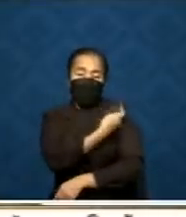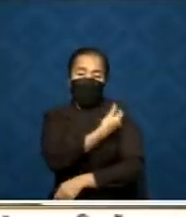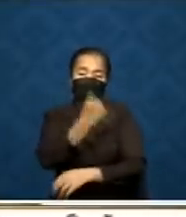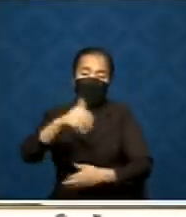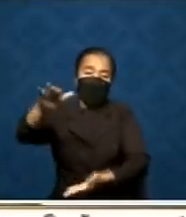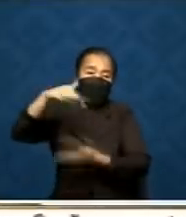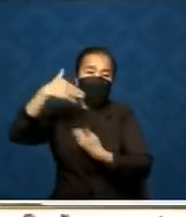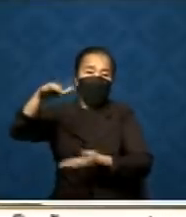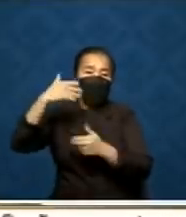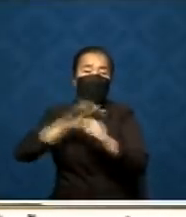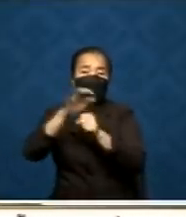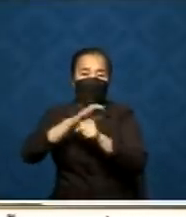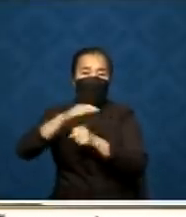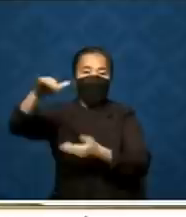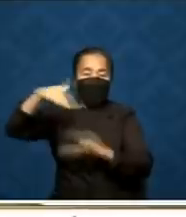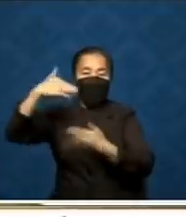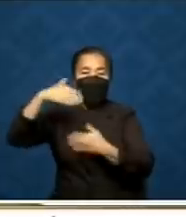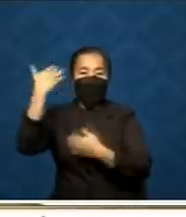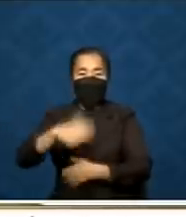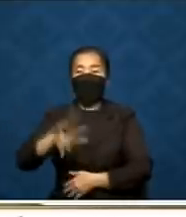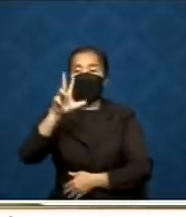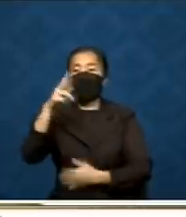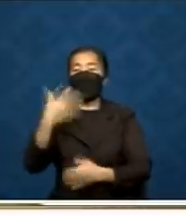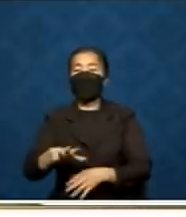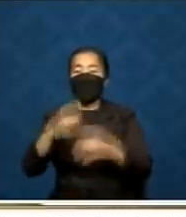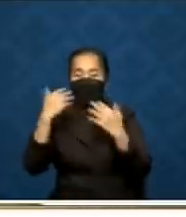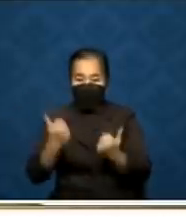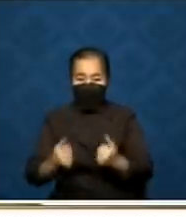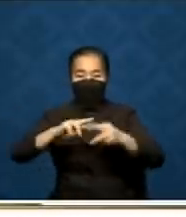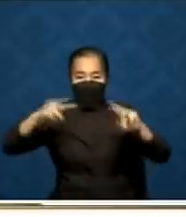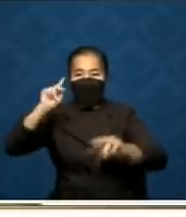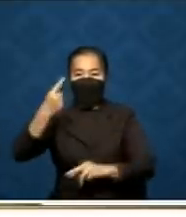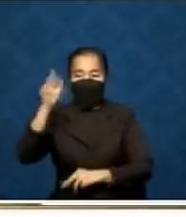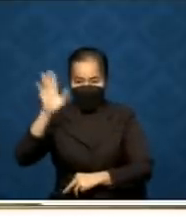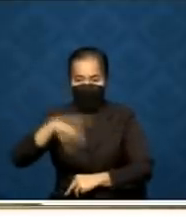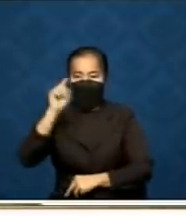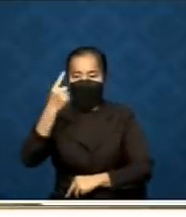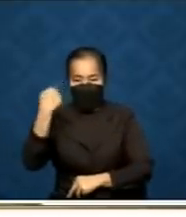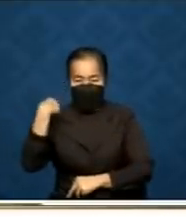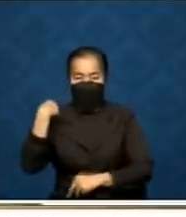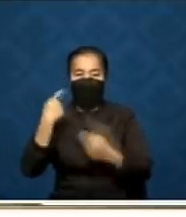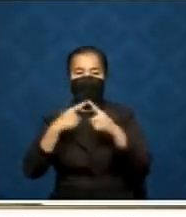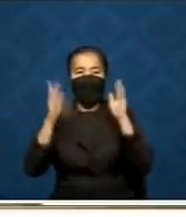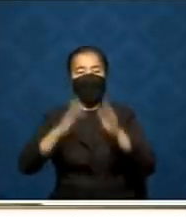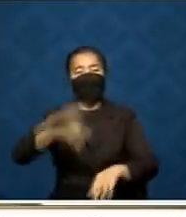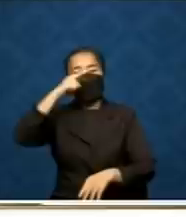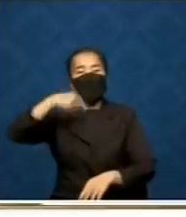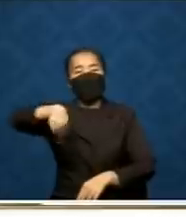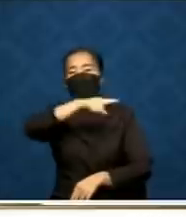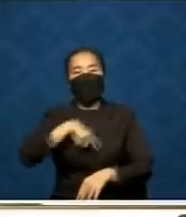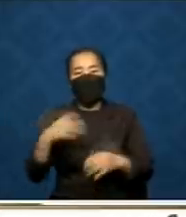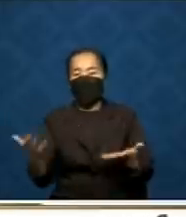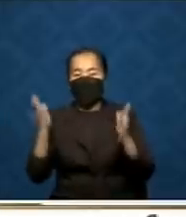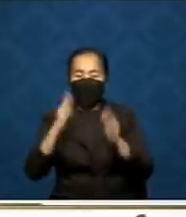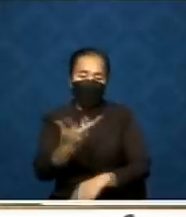เต้ยโคบิตนี่ไอ้มิวมันกำลังมาไอ้มิวๆสายพันธุ์ใหม่มิวกำลังมาแต่คนไทยเดินชนสิบคนวันนี้